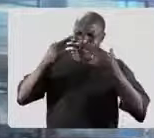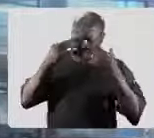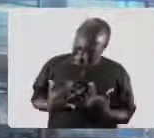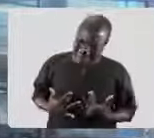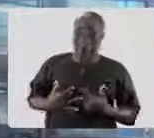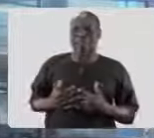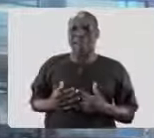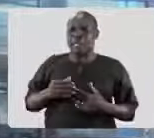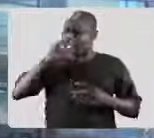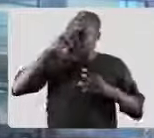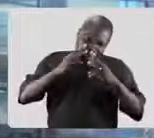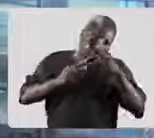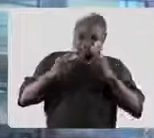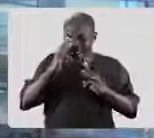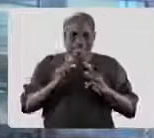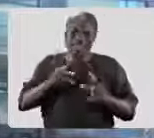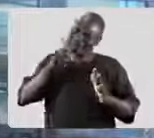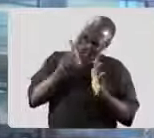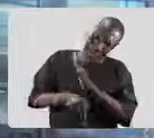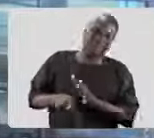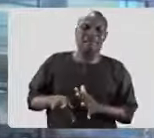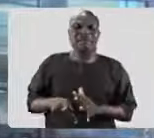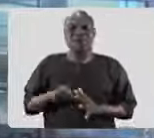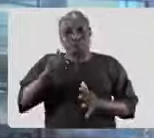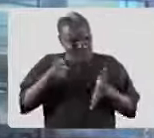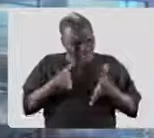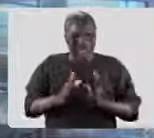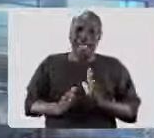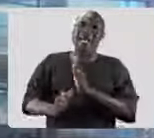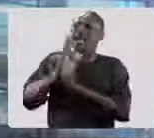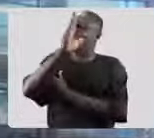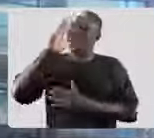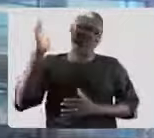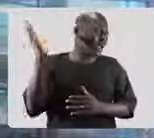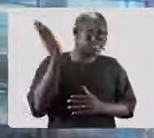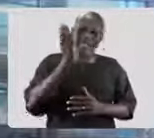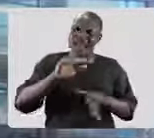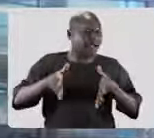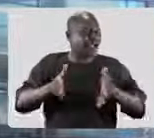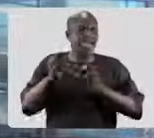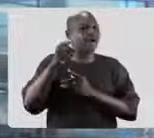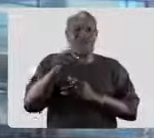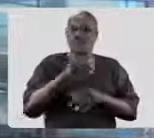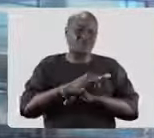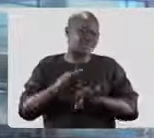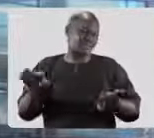Nuwa bi biara, umakwani, na ushia uyanku moja, eguono. Onyanku po, enyawo.